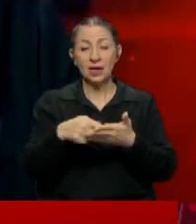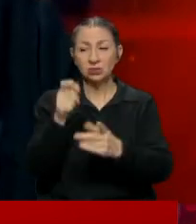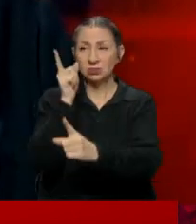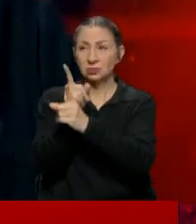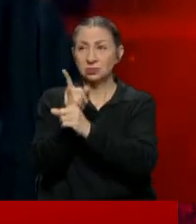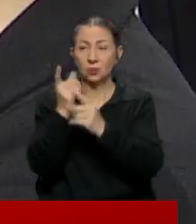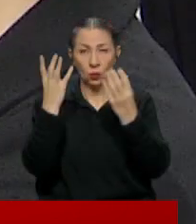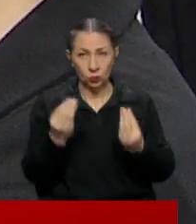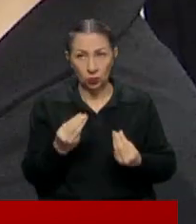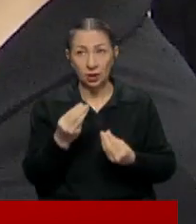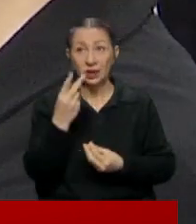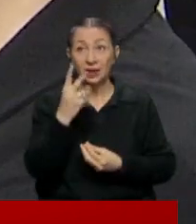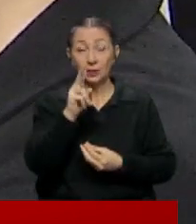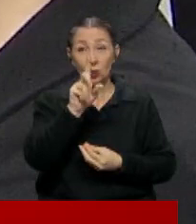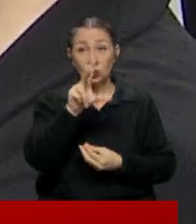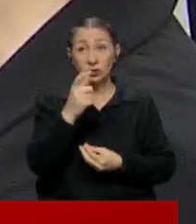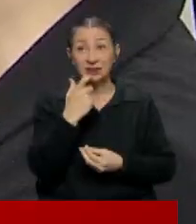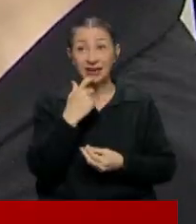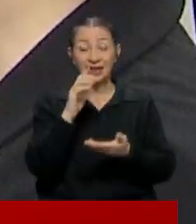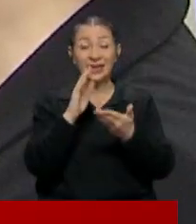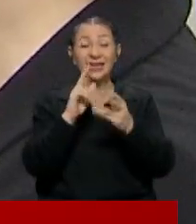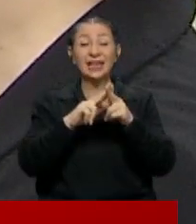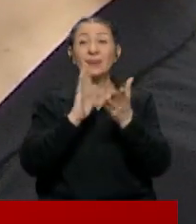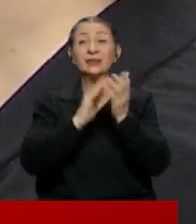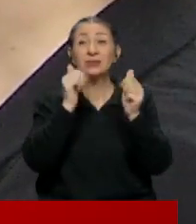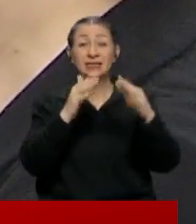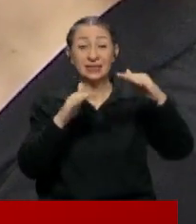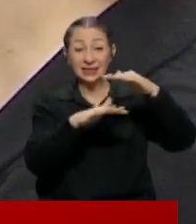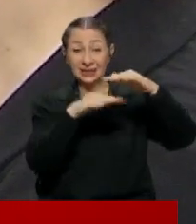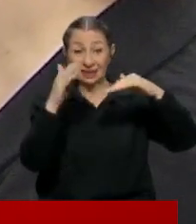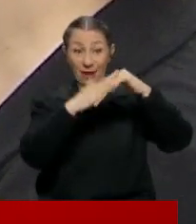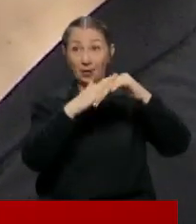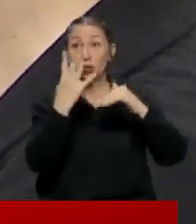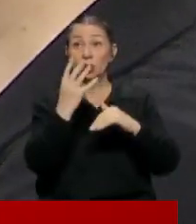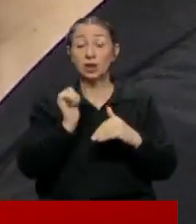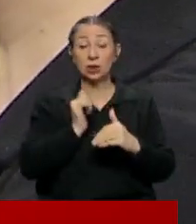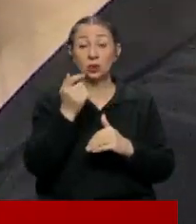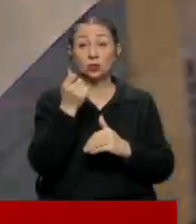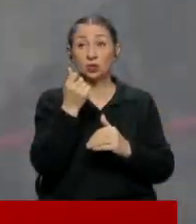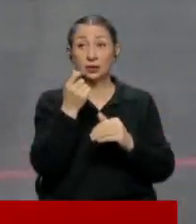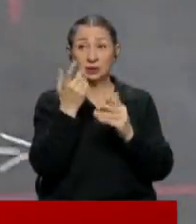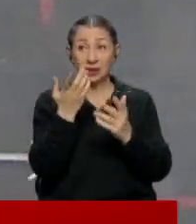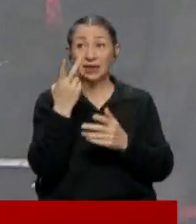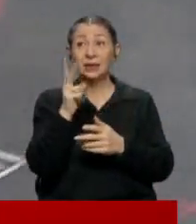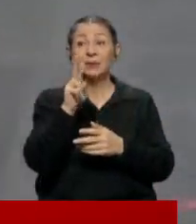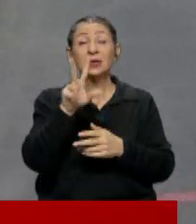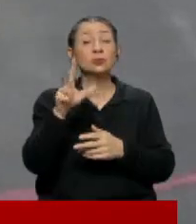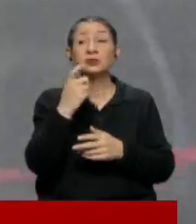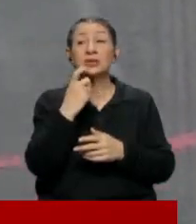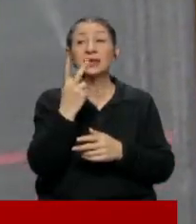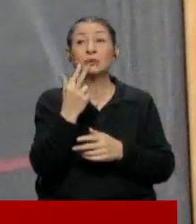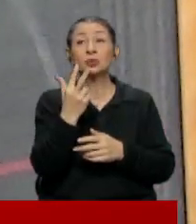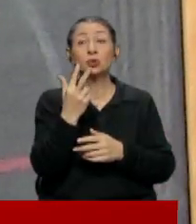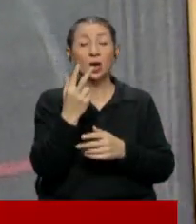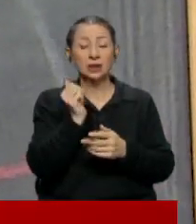maaşlarına endekslendi. 2013 yılında kıdem tazminatı tavanıyla 4 asgari ücret ediyormuş. 2023 yılında